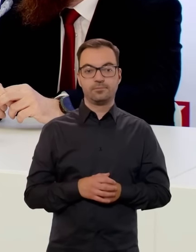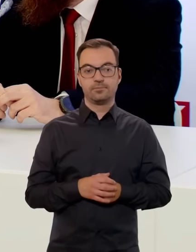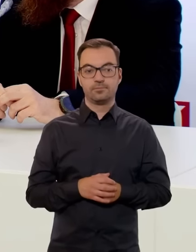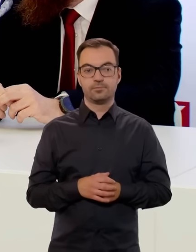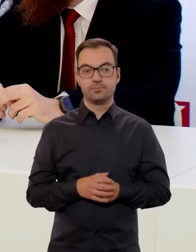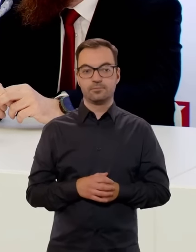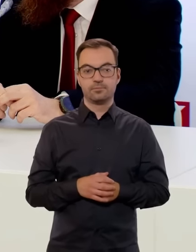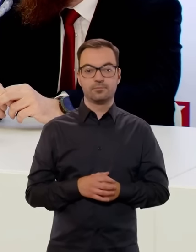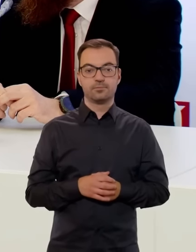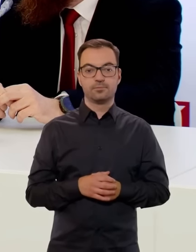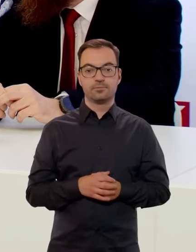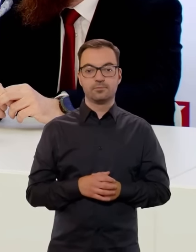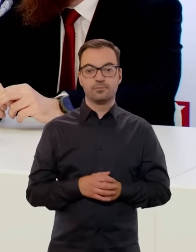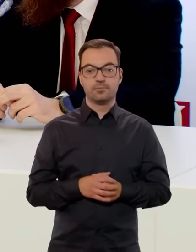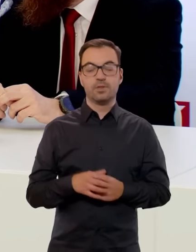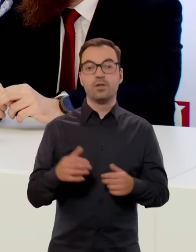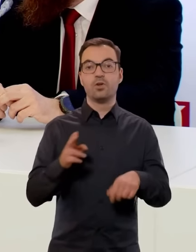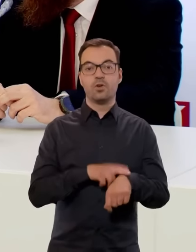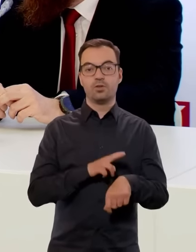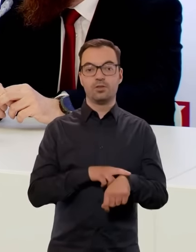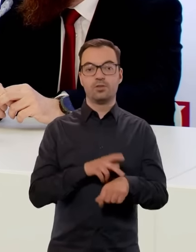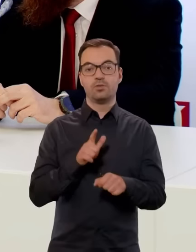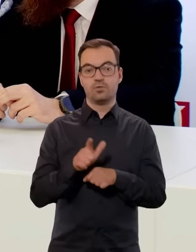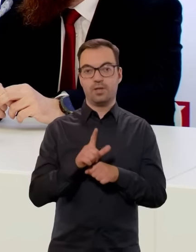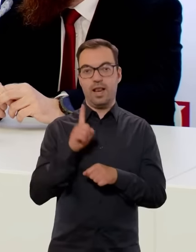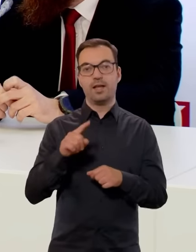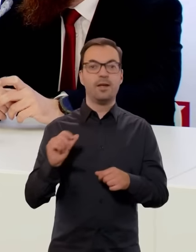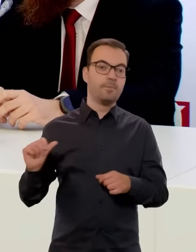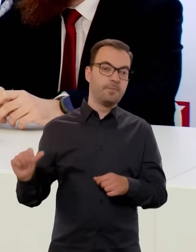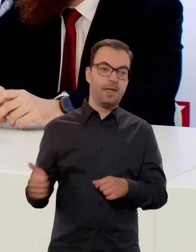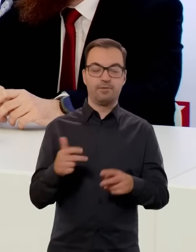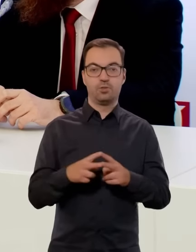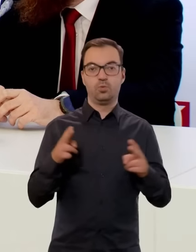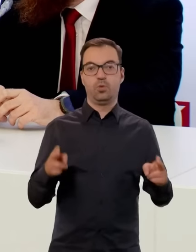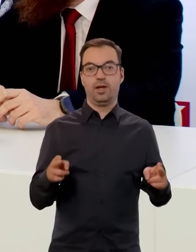jeżeli chodzi o porównanie do frekwencji na godzinę 12 w pierwszej